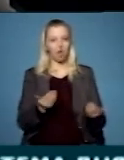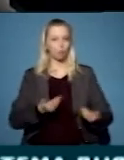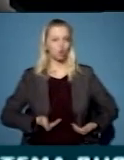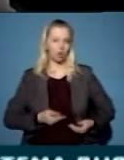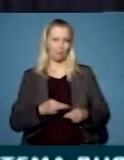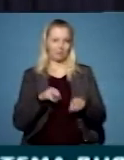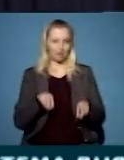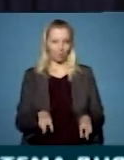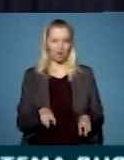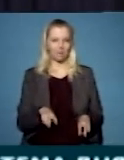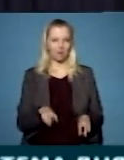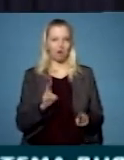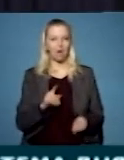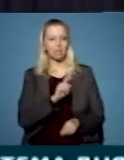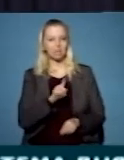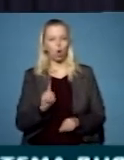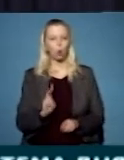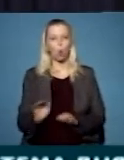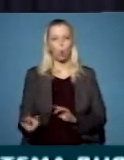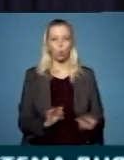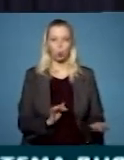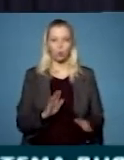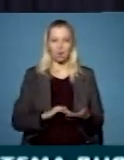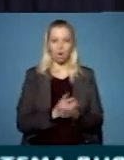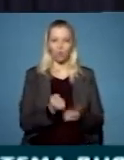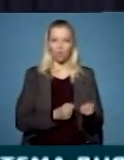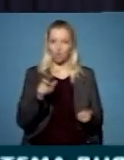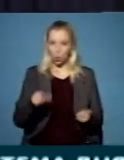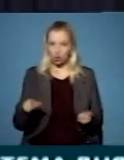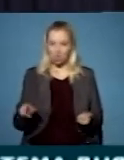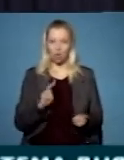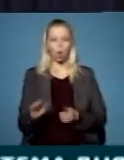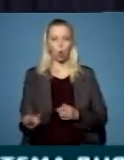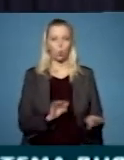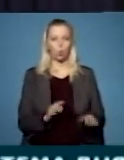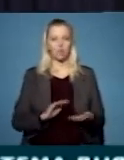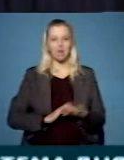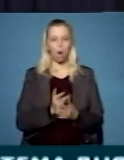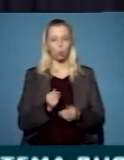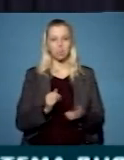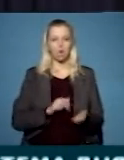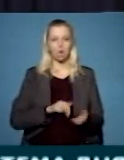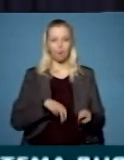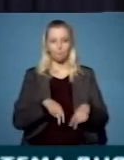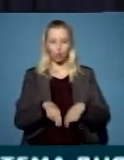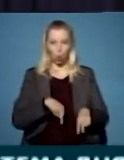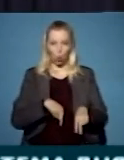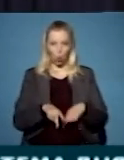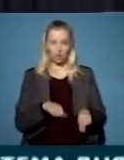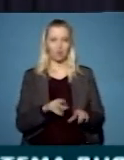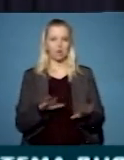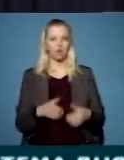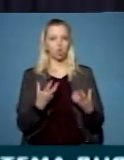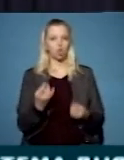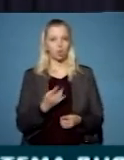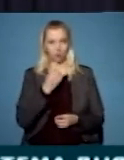і безпеки, як тих, хто рухається у якості водія, так і тих, хто рухається у якості пішоходів. Тому давайте